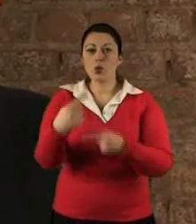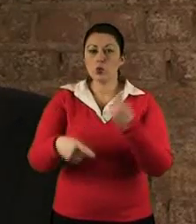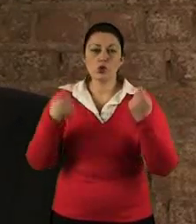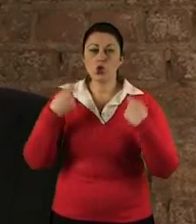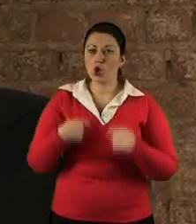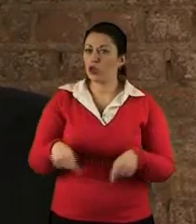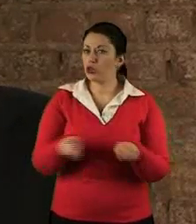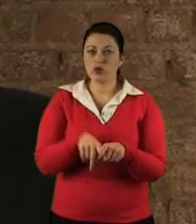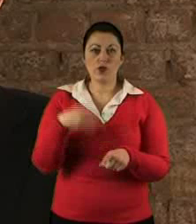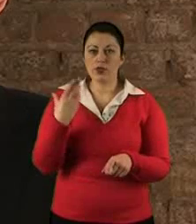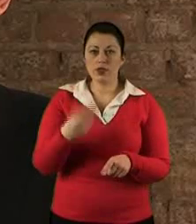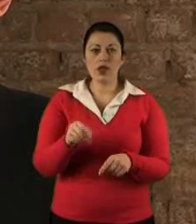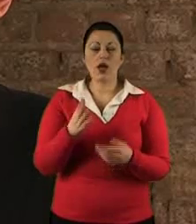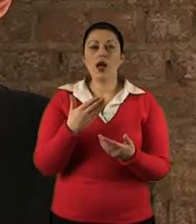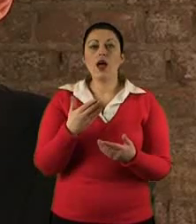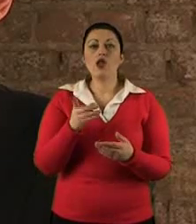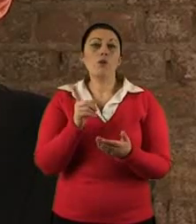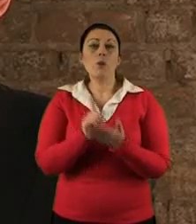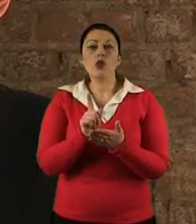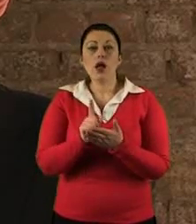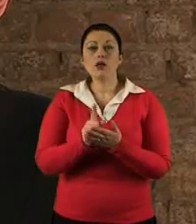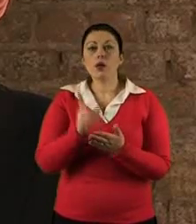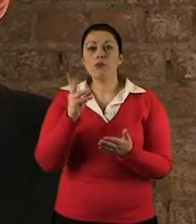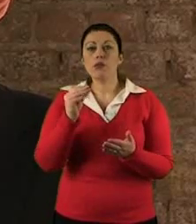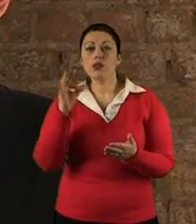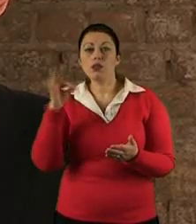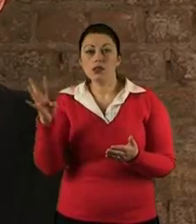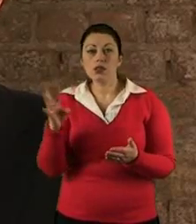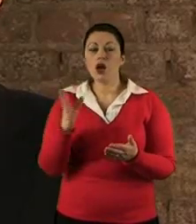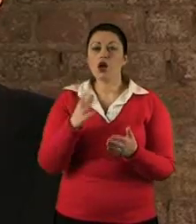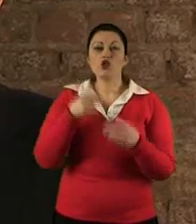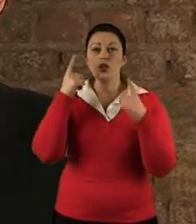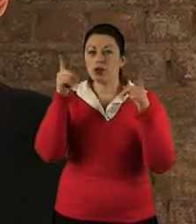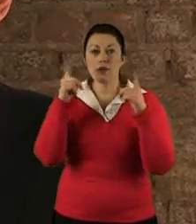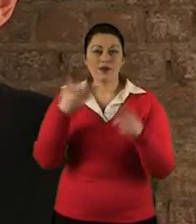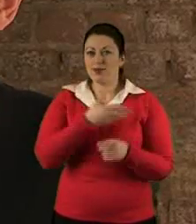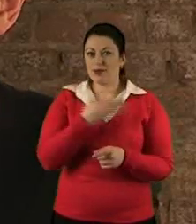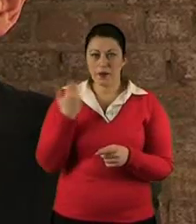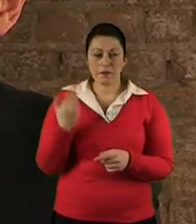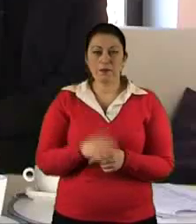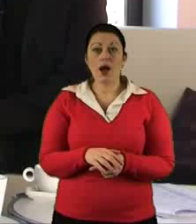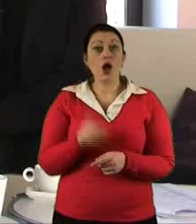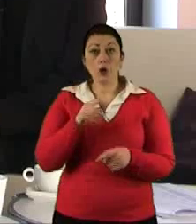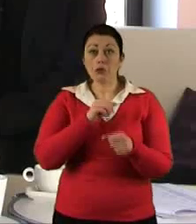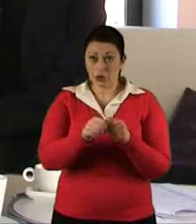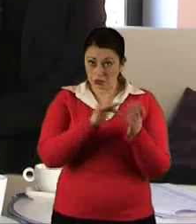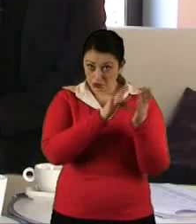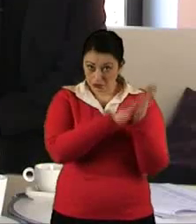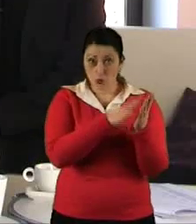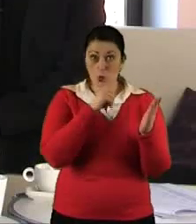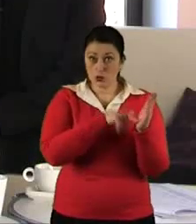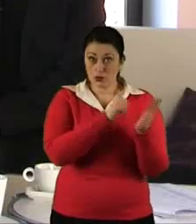rolnej. W związku z czym opodatkowaniu PIT hodowla bądź chów ślimaków oczywiście nie podlega. Ona jest w ogóle